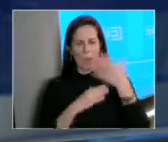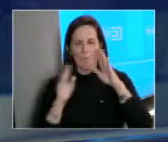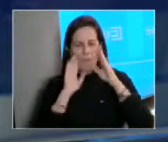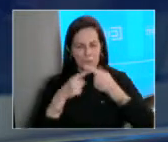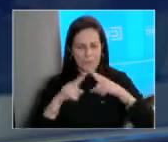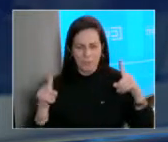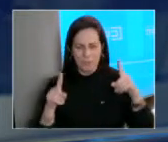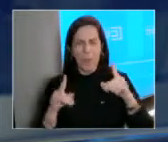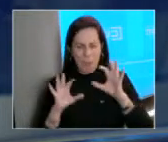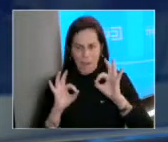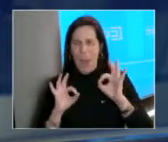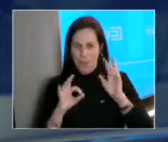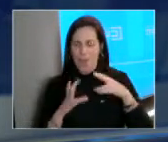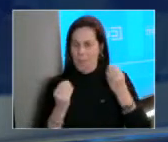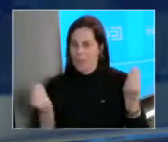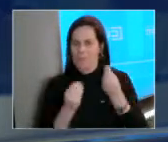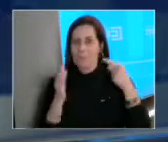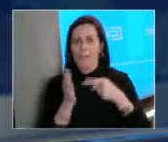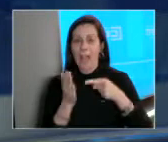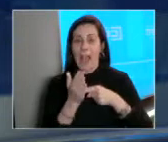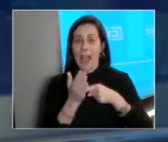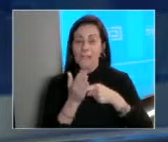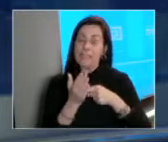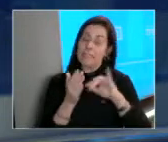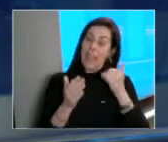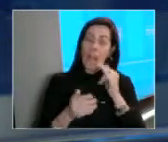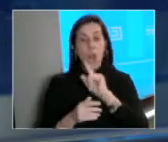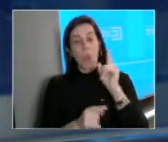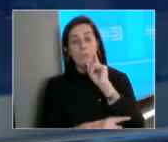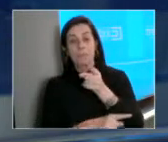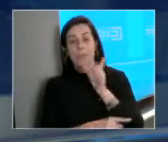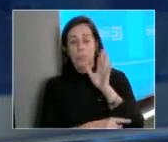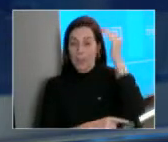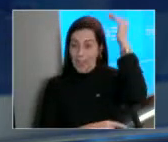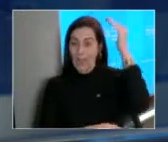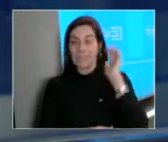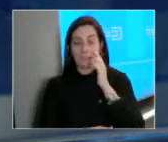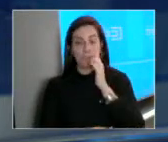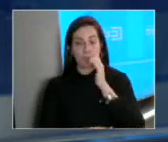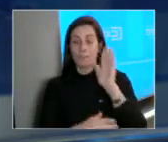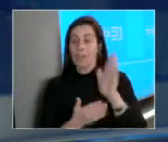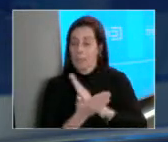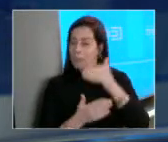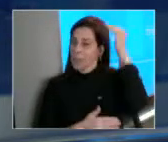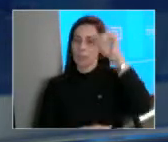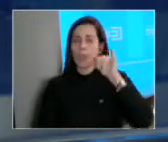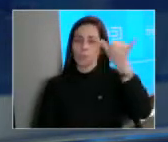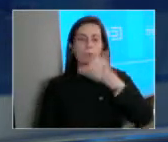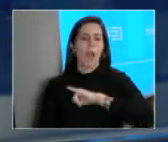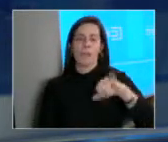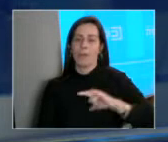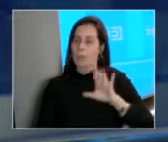האחרונים די גואשות וסוערות בעקבות ההזמנה שהייתה או לא הייתה לבני גנץ, וכמובן ההחלטה שלו לנסוע